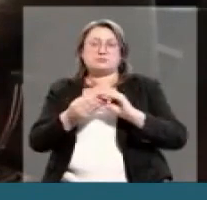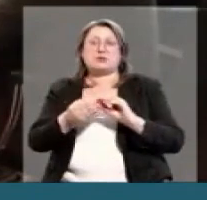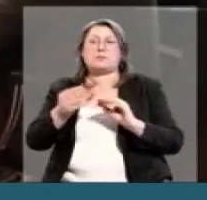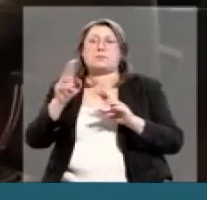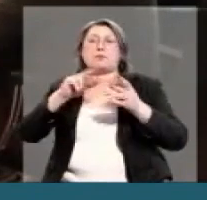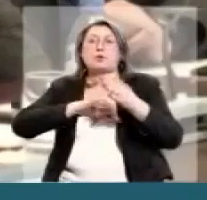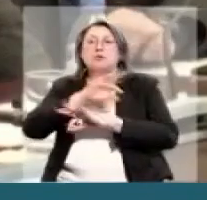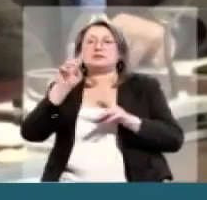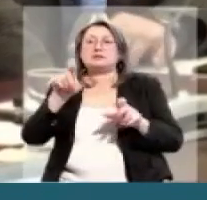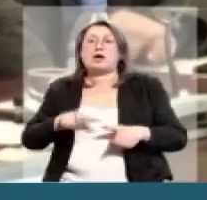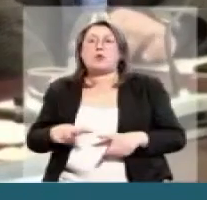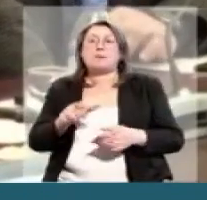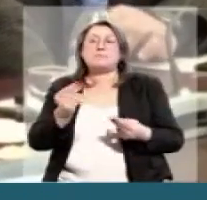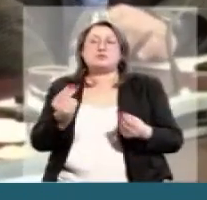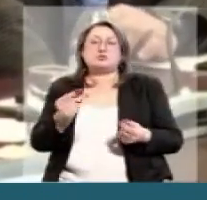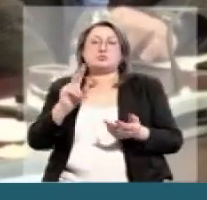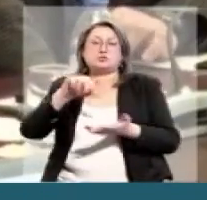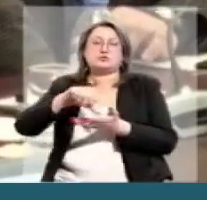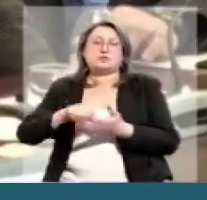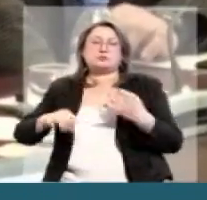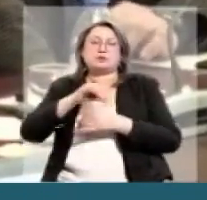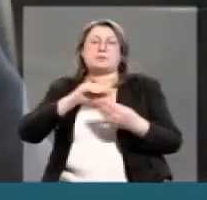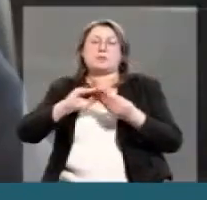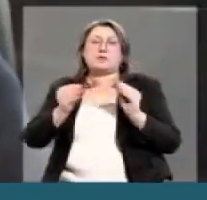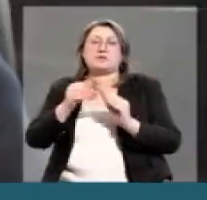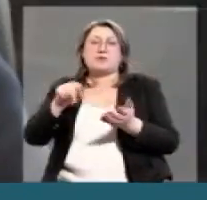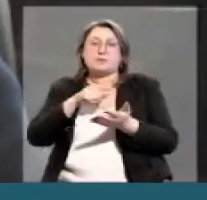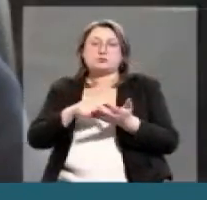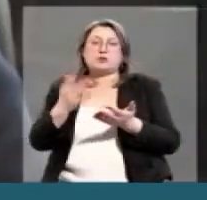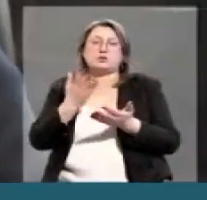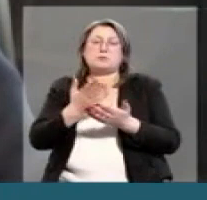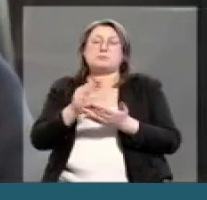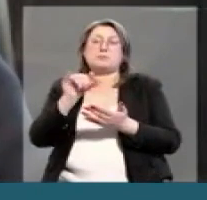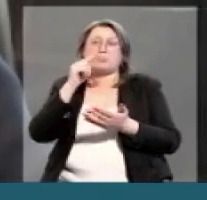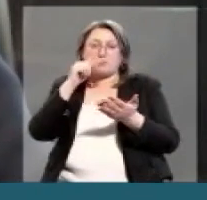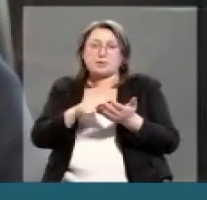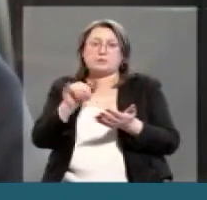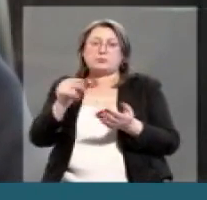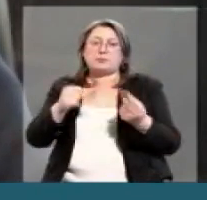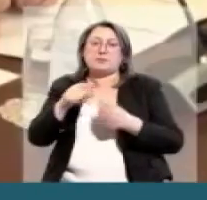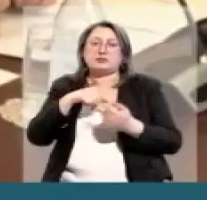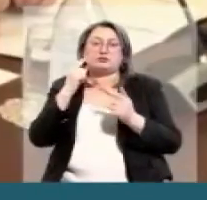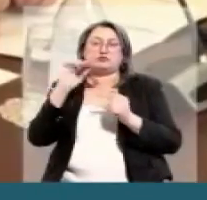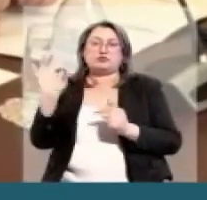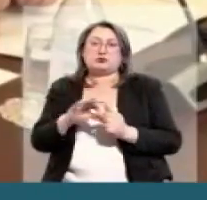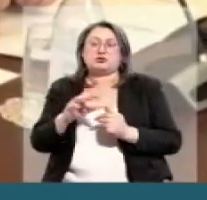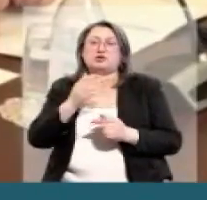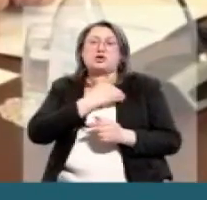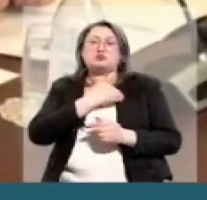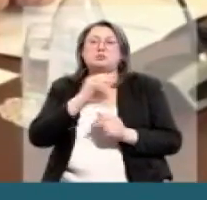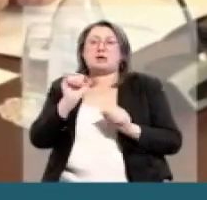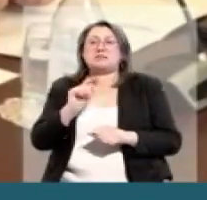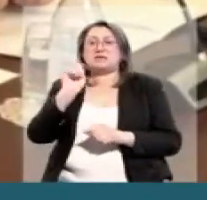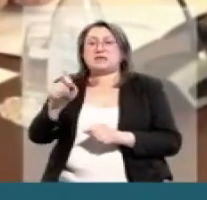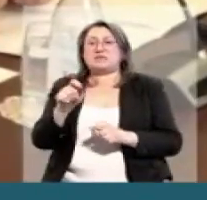результаты проекта «Дорога бизнесу». Присутствующие обсудили проблемные вопросы, с которыми предприниматели сталкиваются чаще всего. Желающие смогли